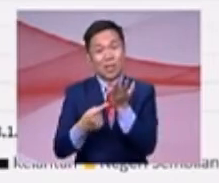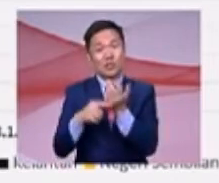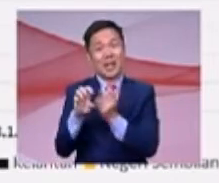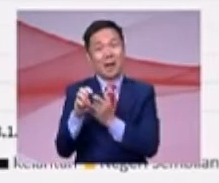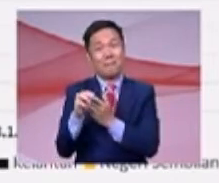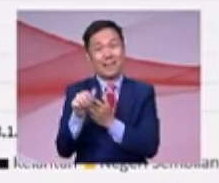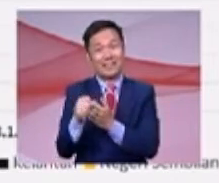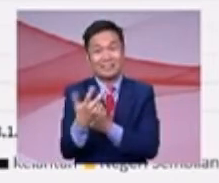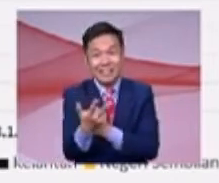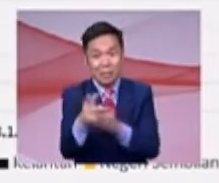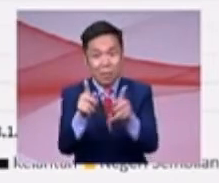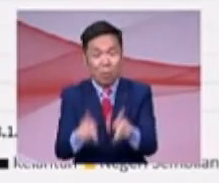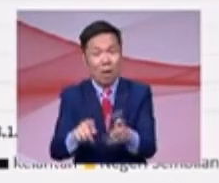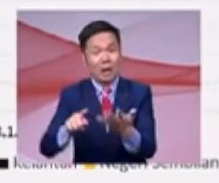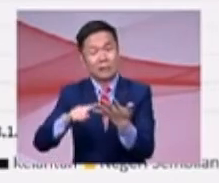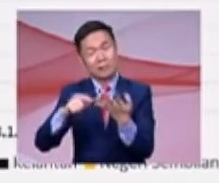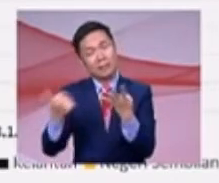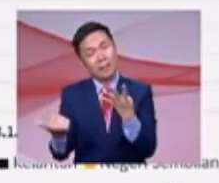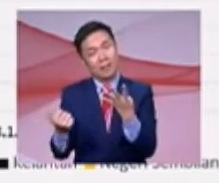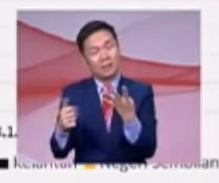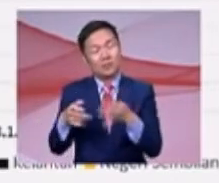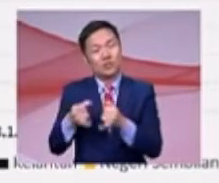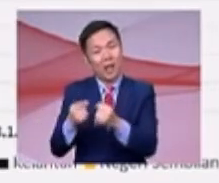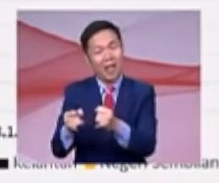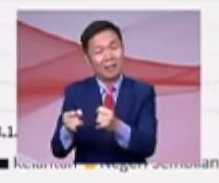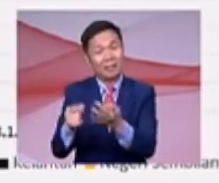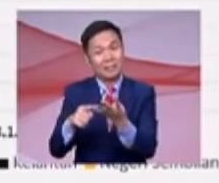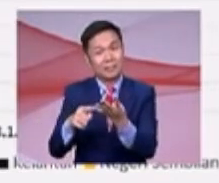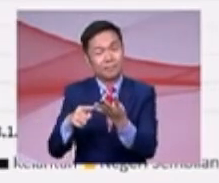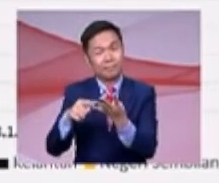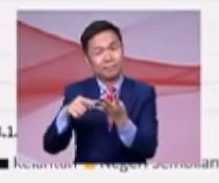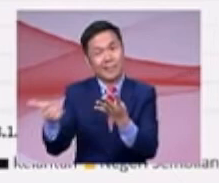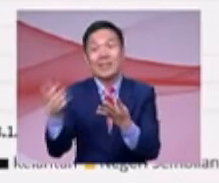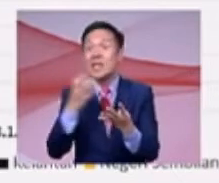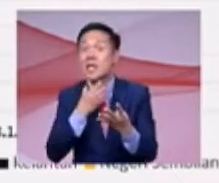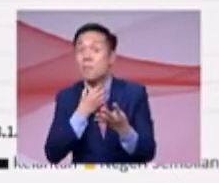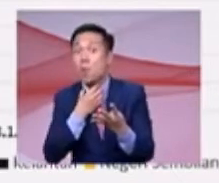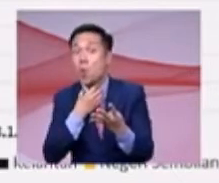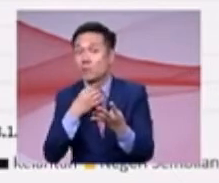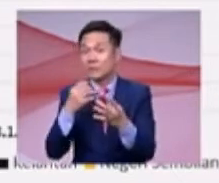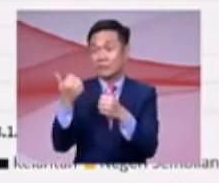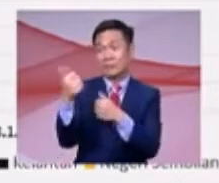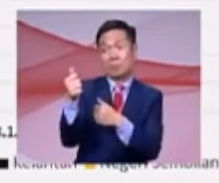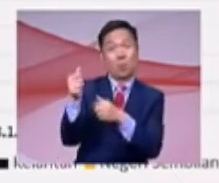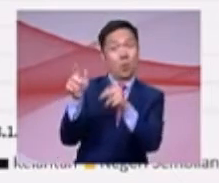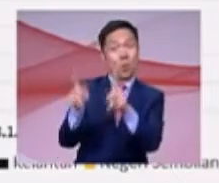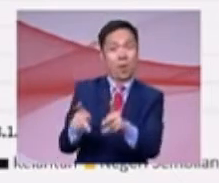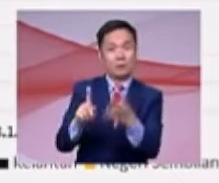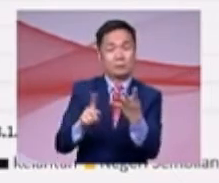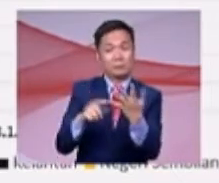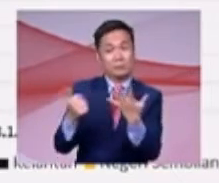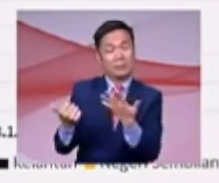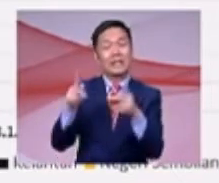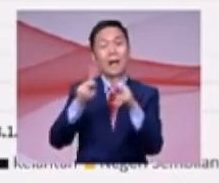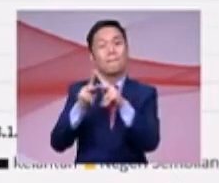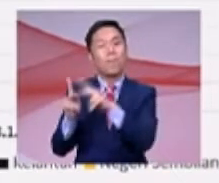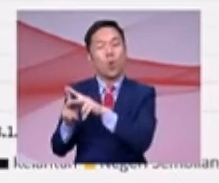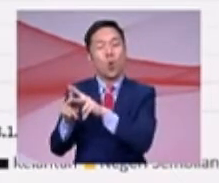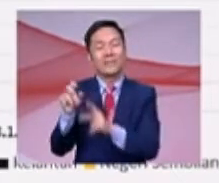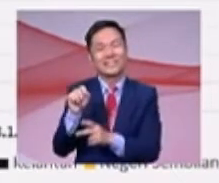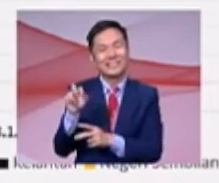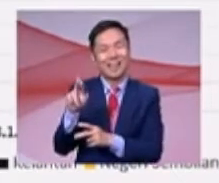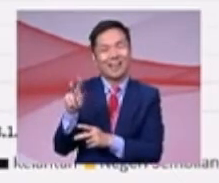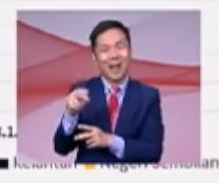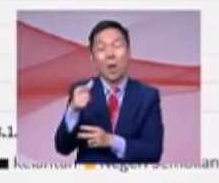Emas 3 kes, kluster Jalan Canning Estate di Ipoh 10 kes, kluster Kampung Bunut Sarang